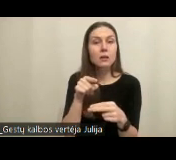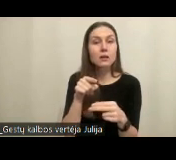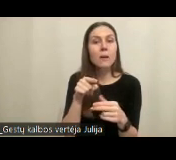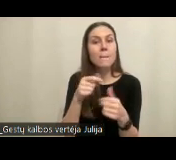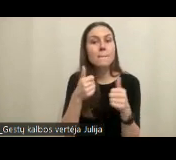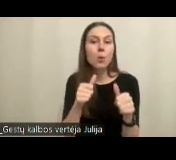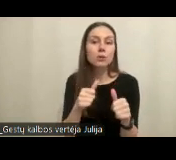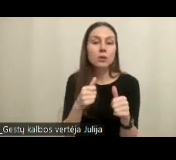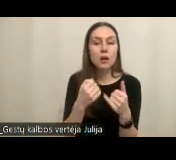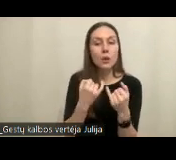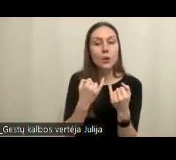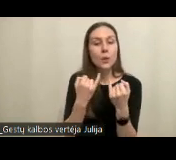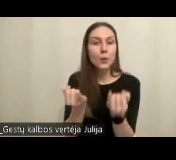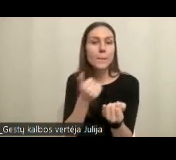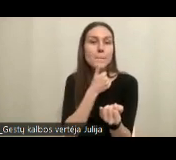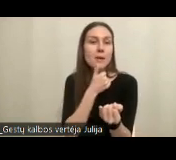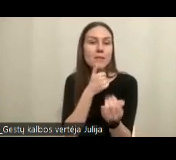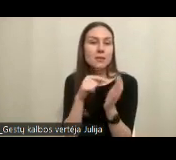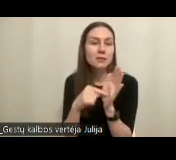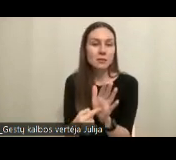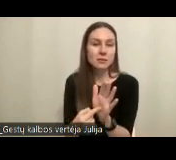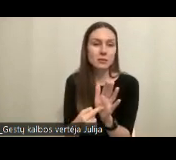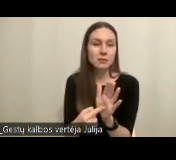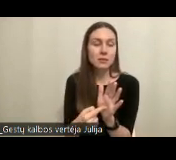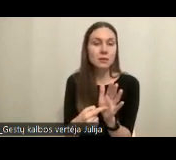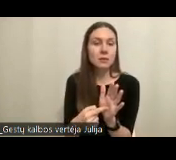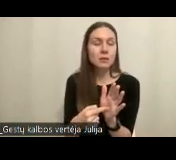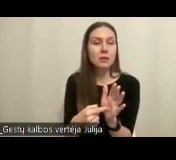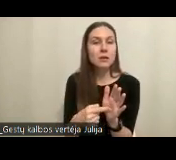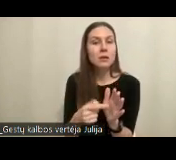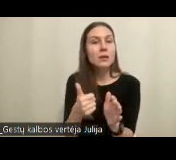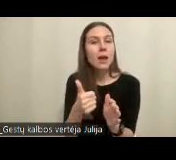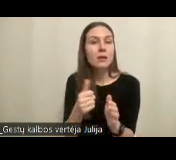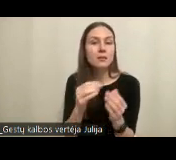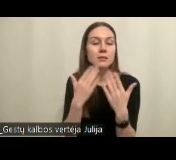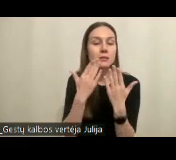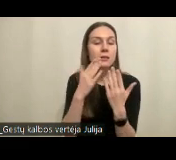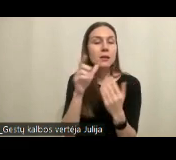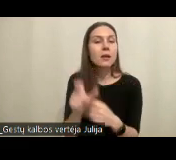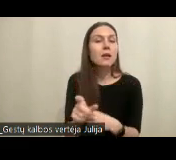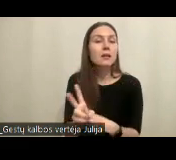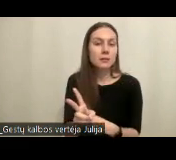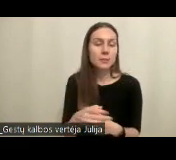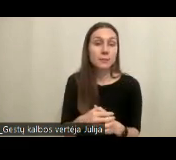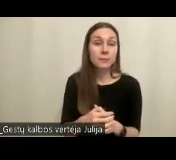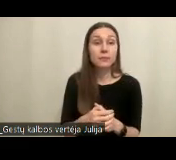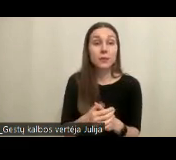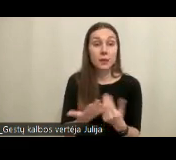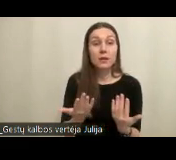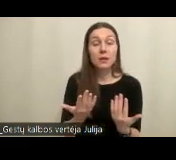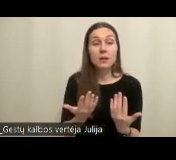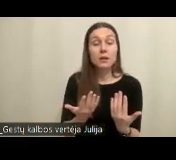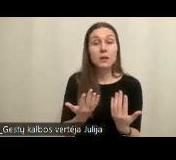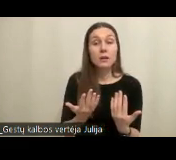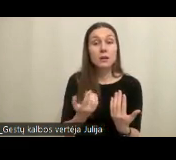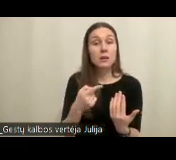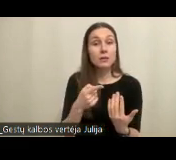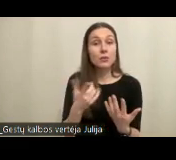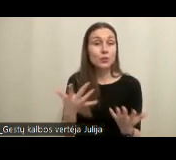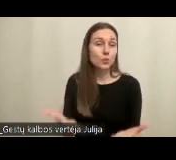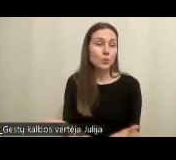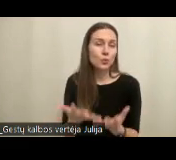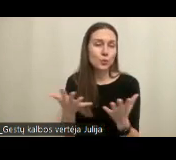modelį ar pavyzdį, kas turėtų būti ir koks turėtų būti geras skaitytas. Ir galiausiai tai iš tikrųjų labai